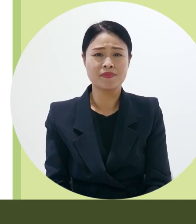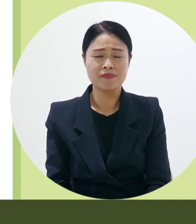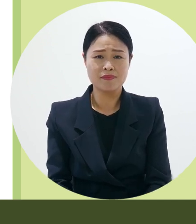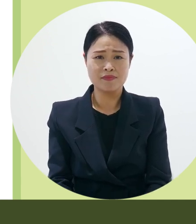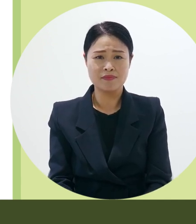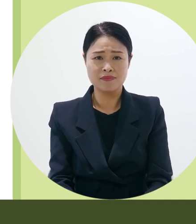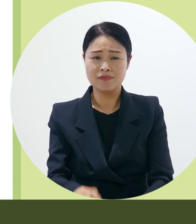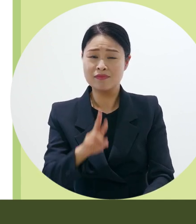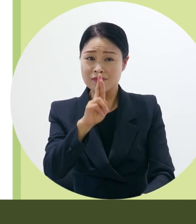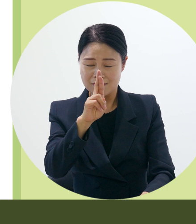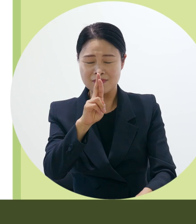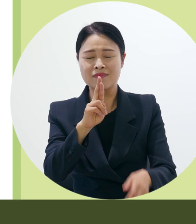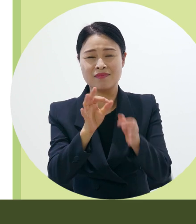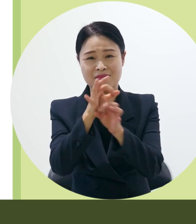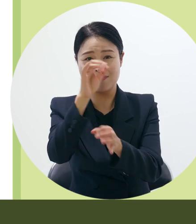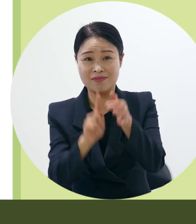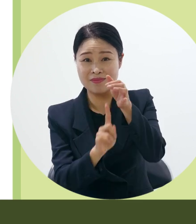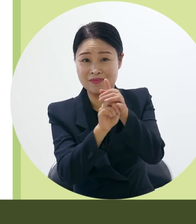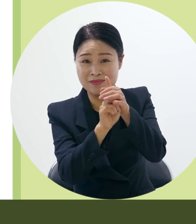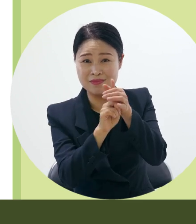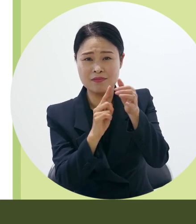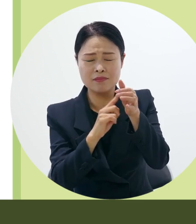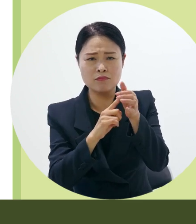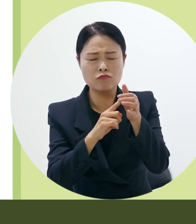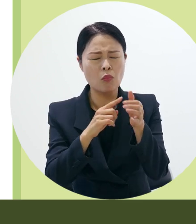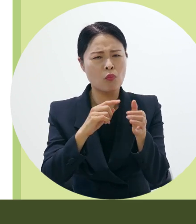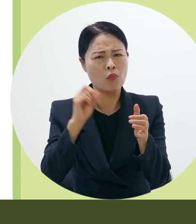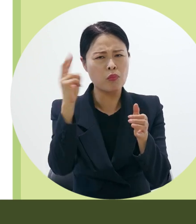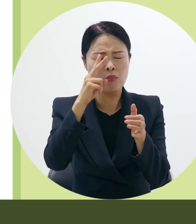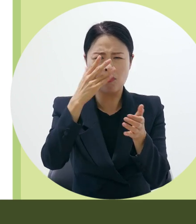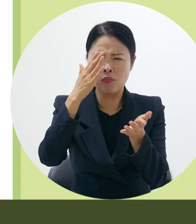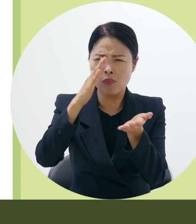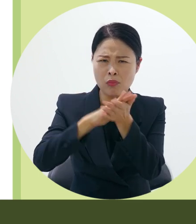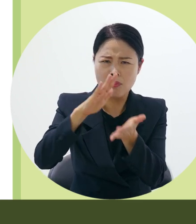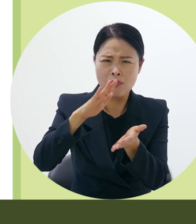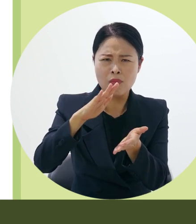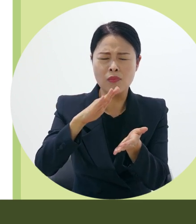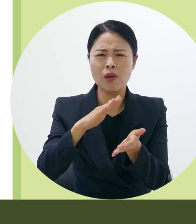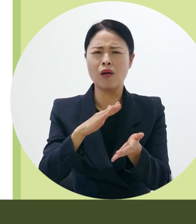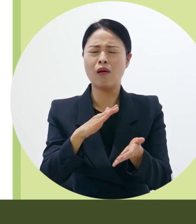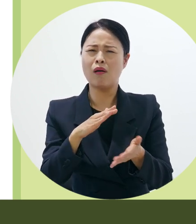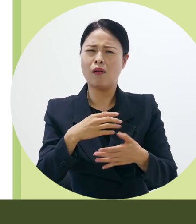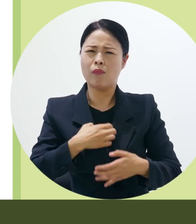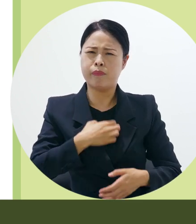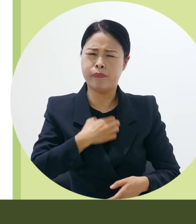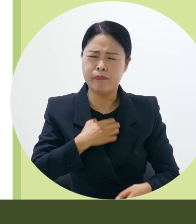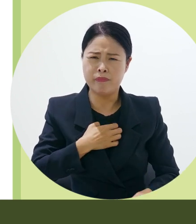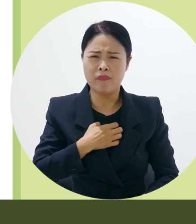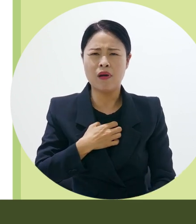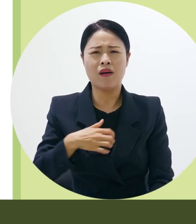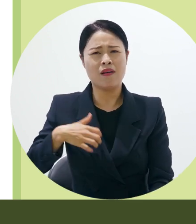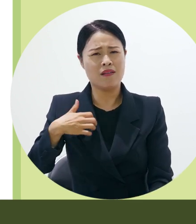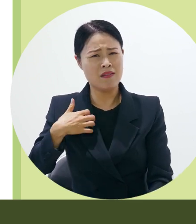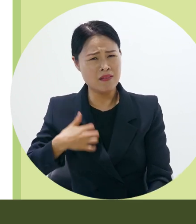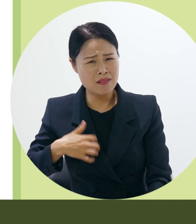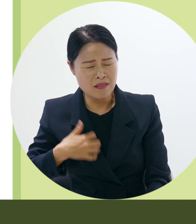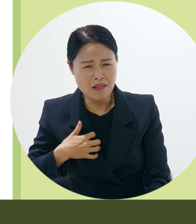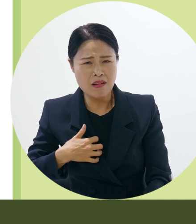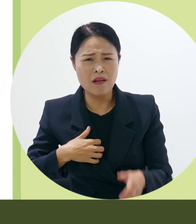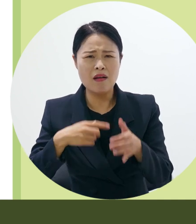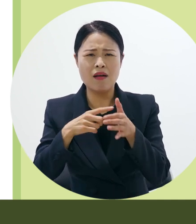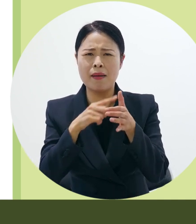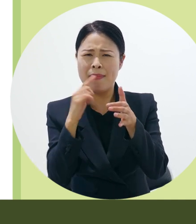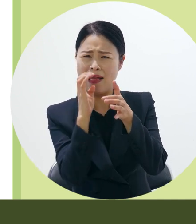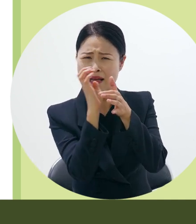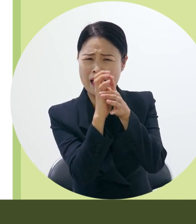초기 증상은 갑작스런 고열, 구토, 설사, 햇빛에 탄 것 같은 발진,